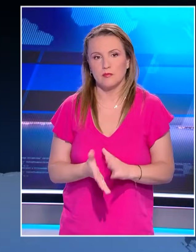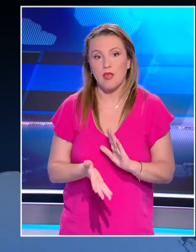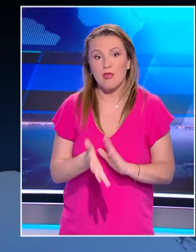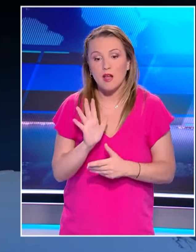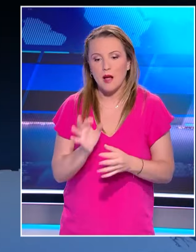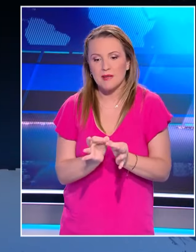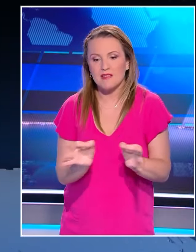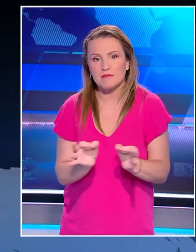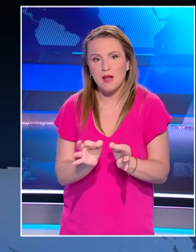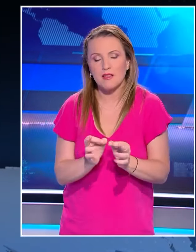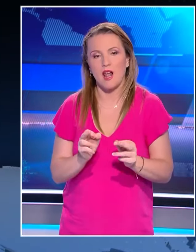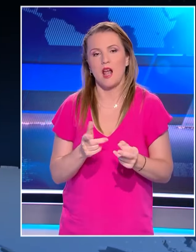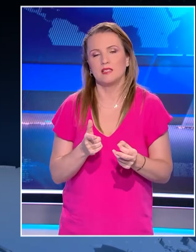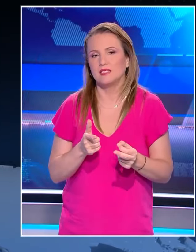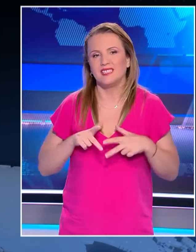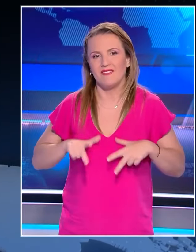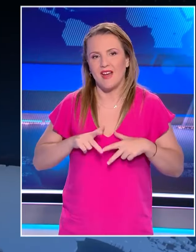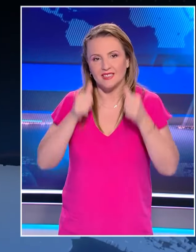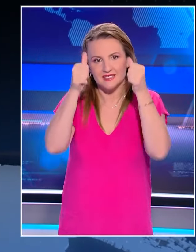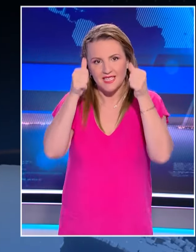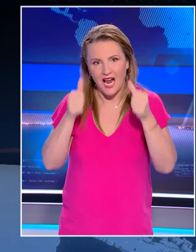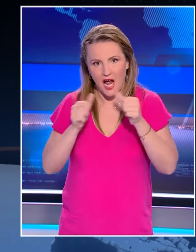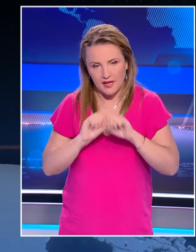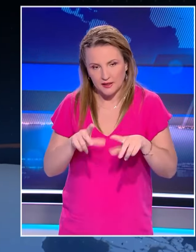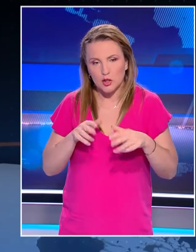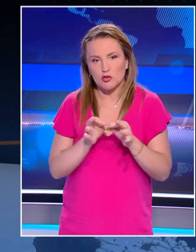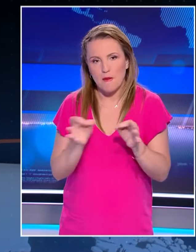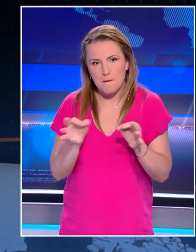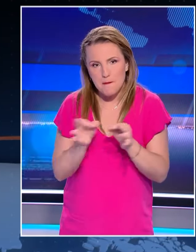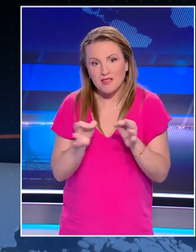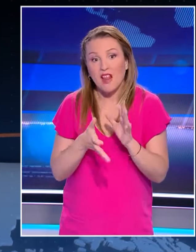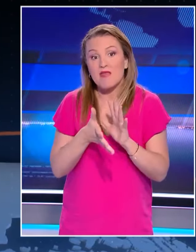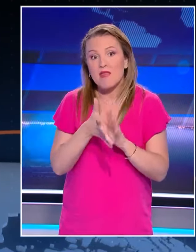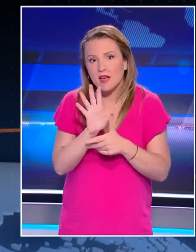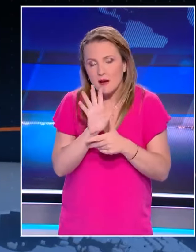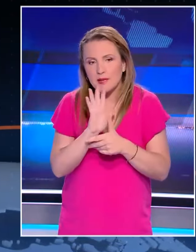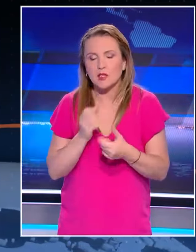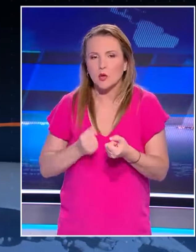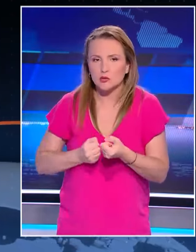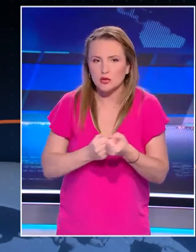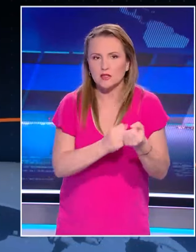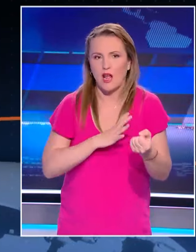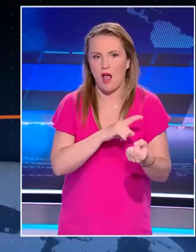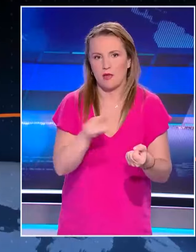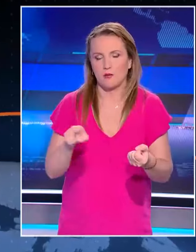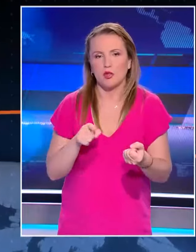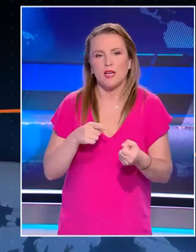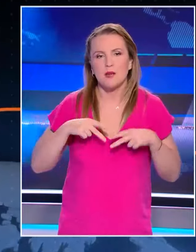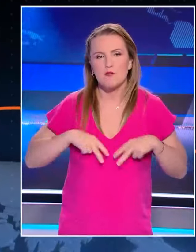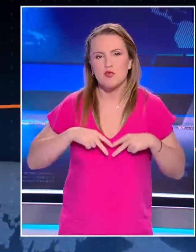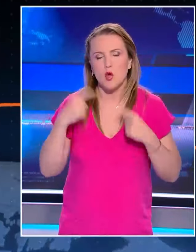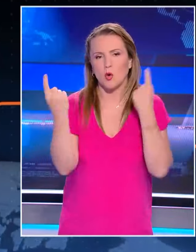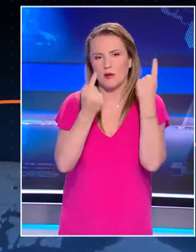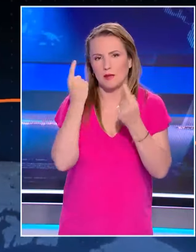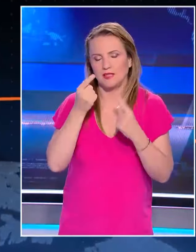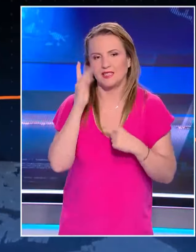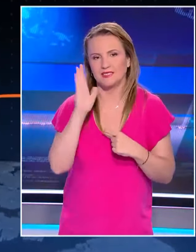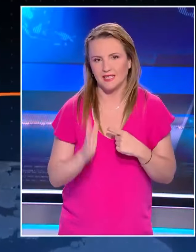15 μέτρα ανακούφισης των πληγέντων από την καταστροφική πυρκαγιά της Βορειοανατολικής Αττικής ανακοίνωσε το Υπουργείο Κλιματικής Κρίσης και